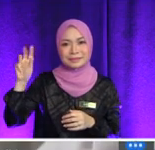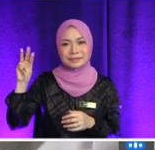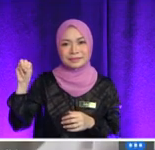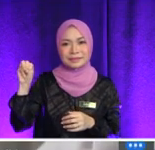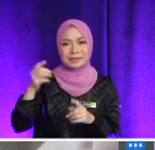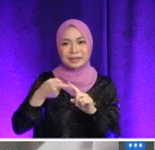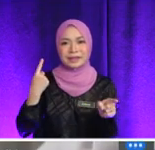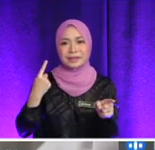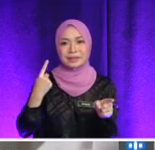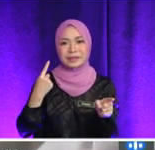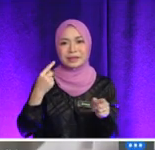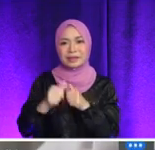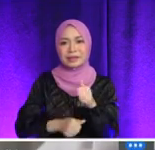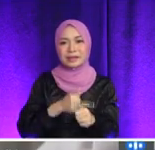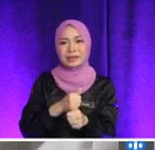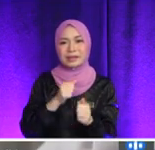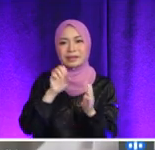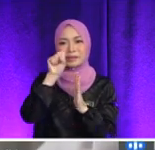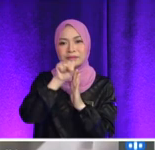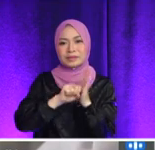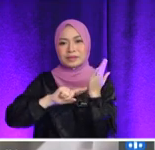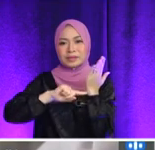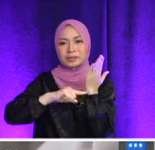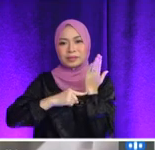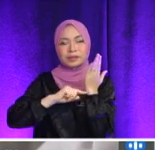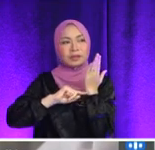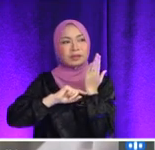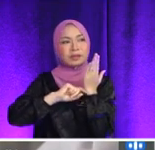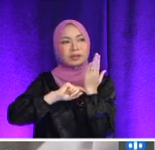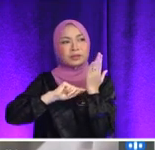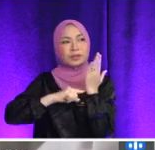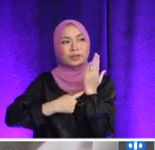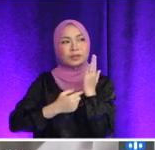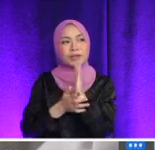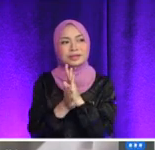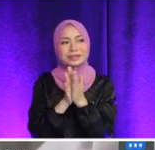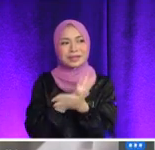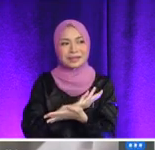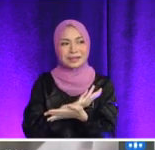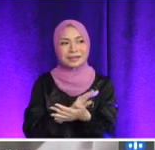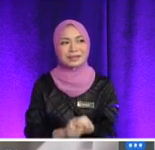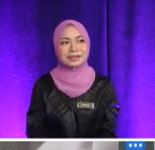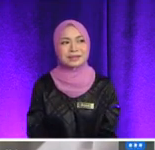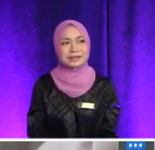oke coba Terangkan sedikit tentang ide kamu boleh